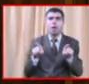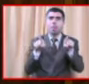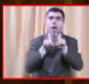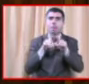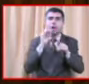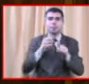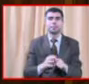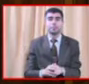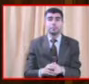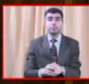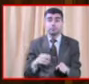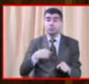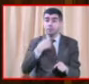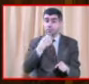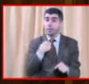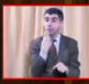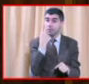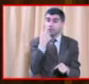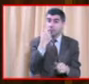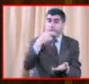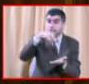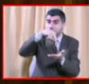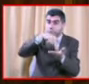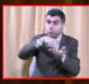وكما تتبعته خلال